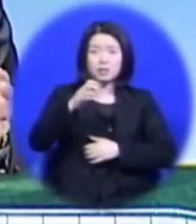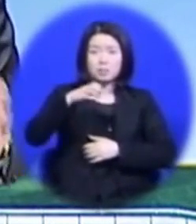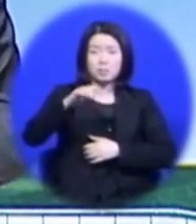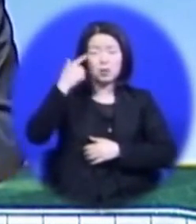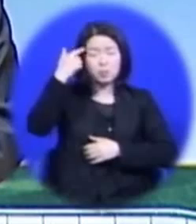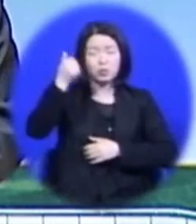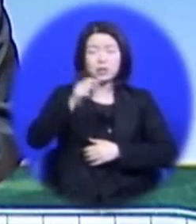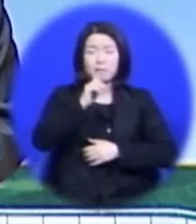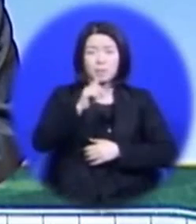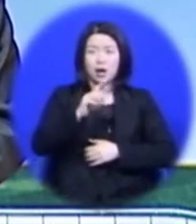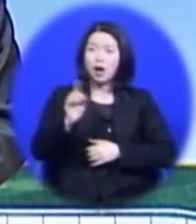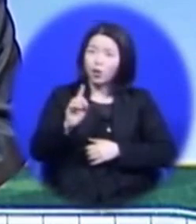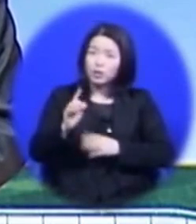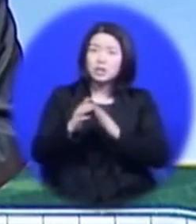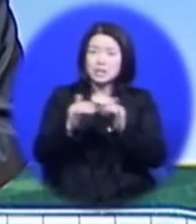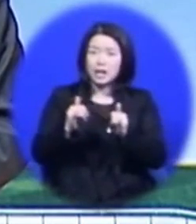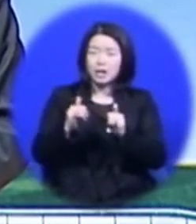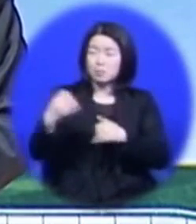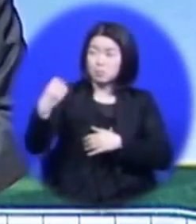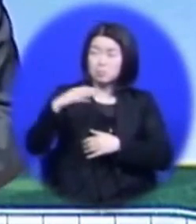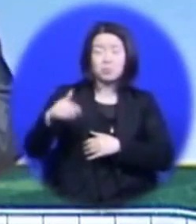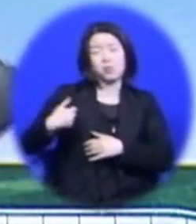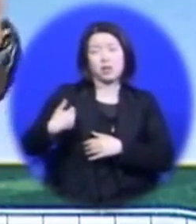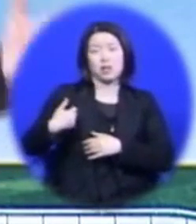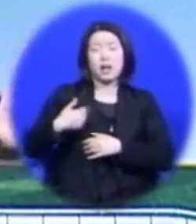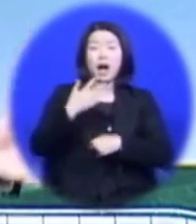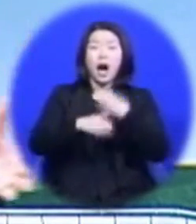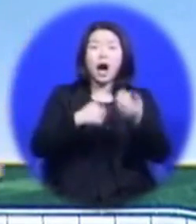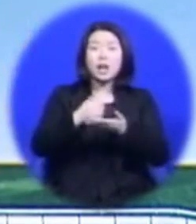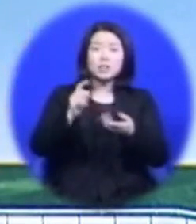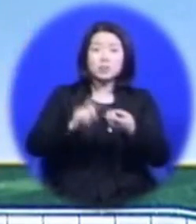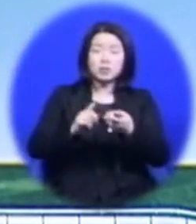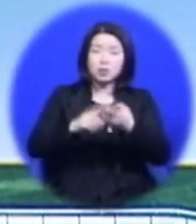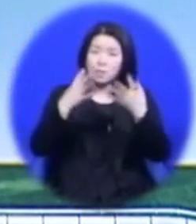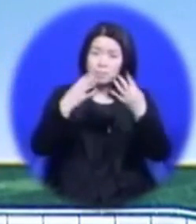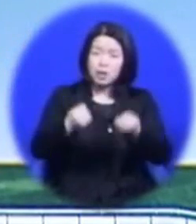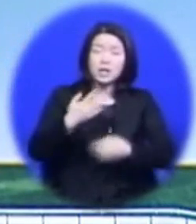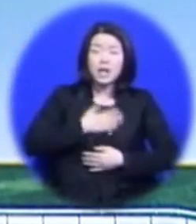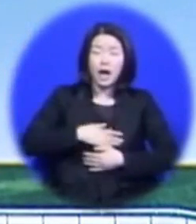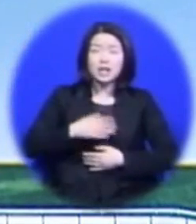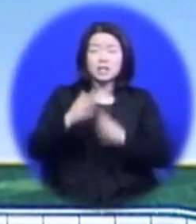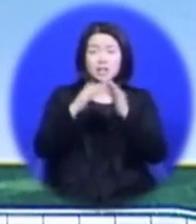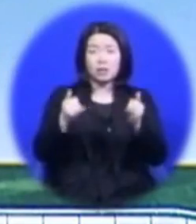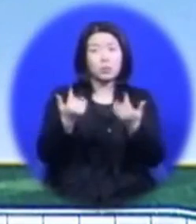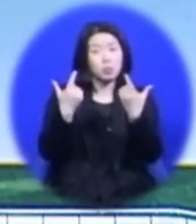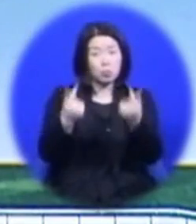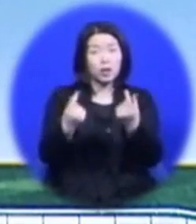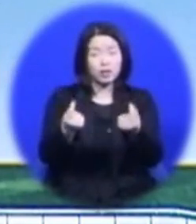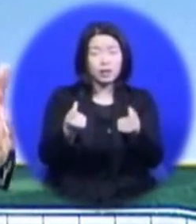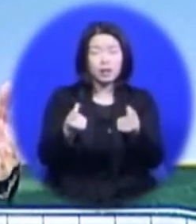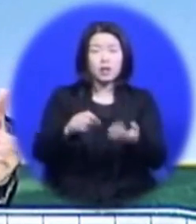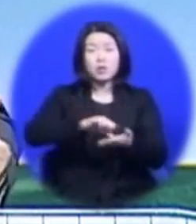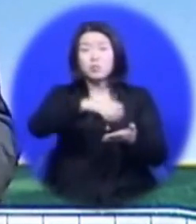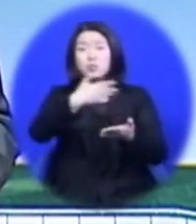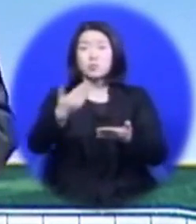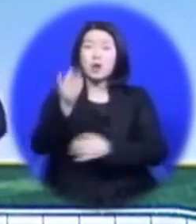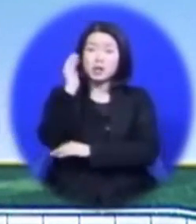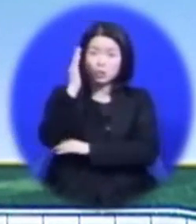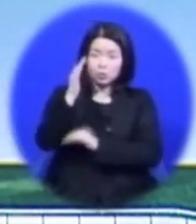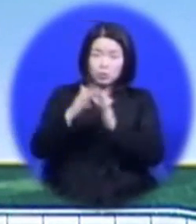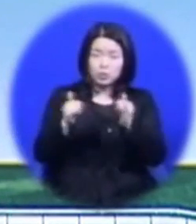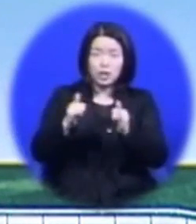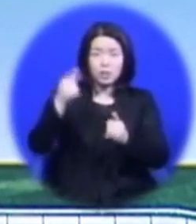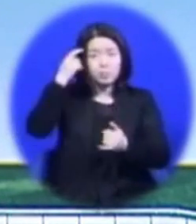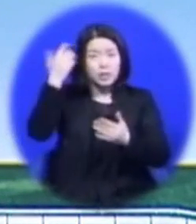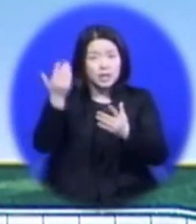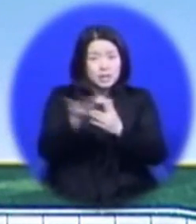분들은 이렇게 말할지도 모릅니다. 하나님에 대해서 많이 아는 사람도 마찬가지이던데요. 유명한 설교자나 신학